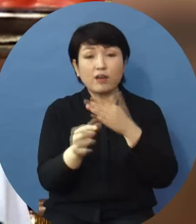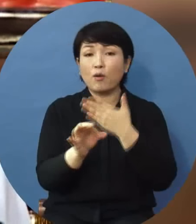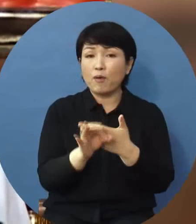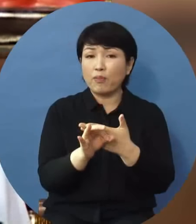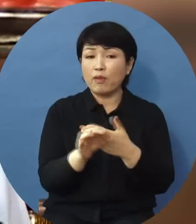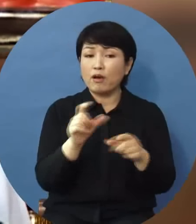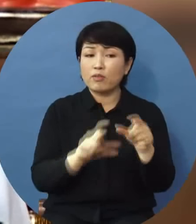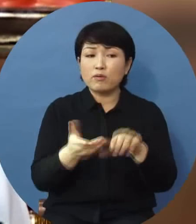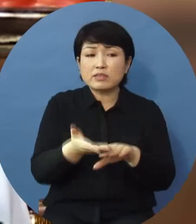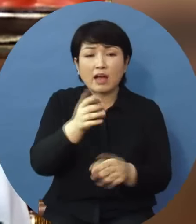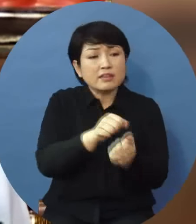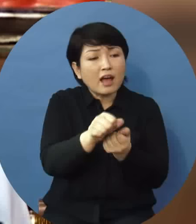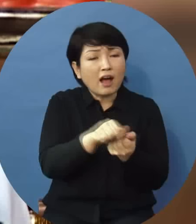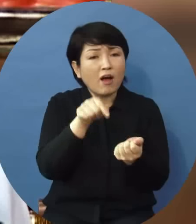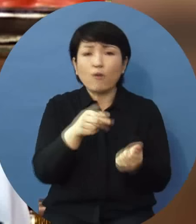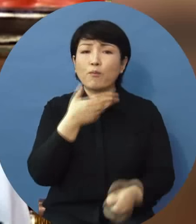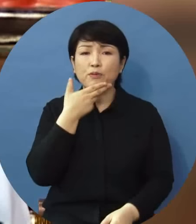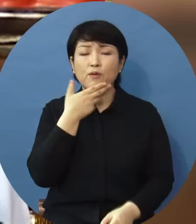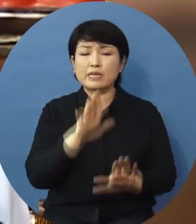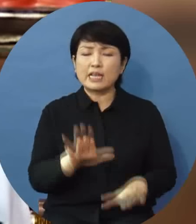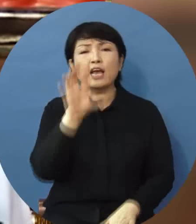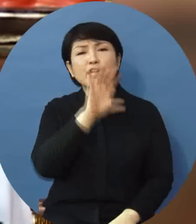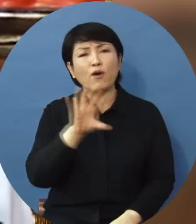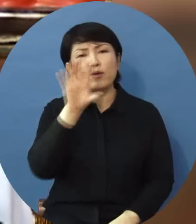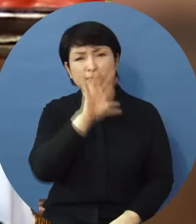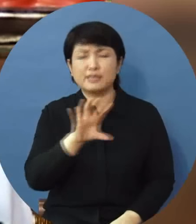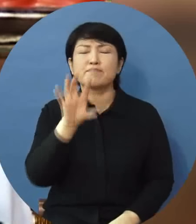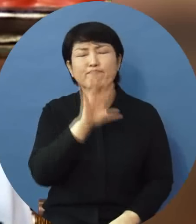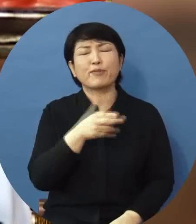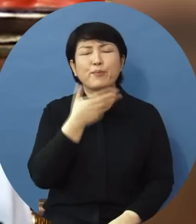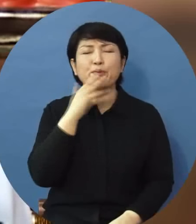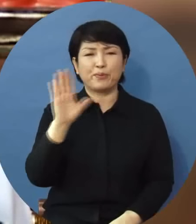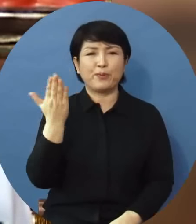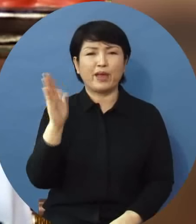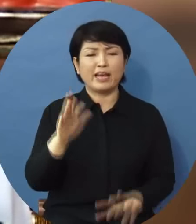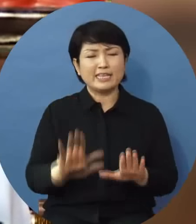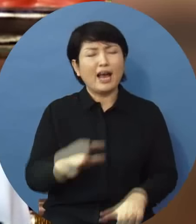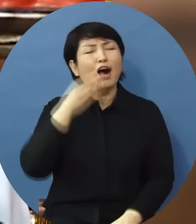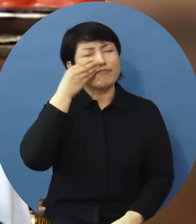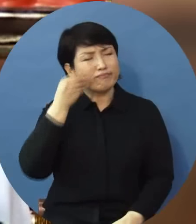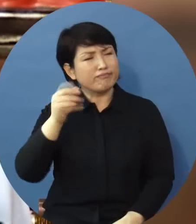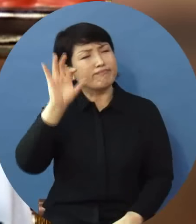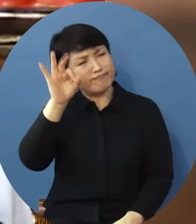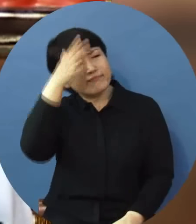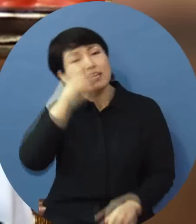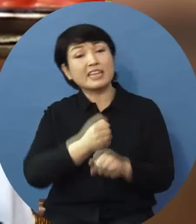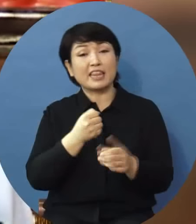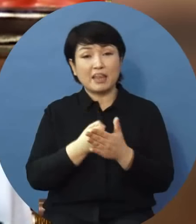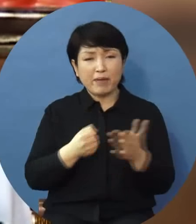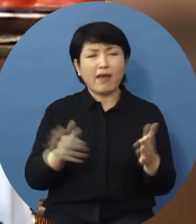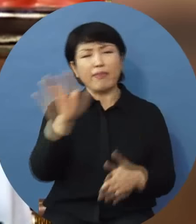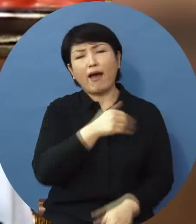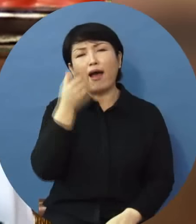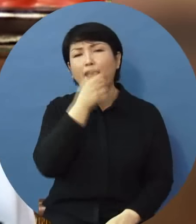이상 닦을 것이 없다. 이제 연습 안 해도 된다. 이제 능수능란하게